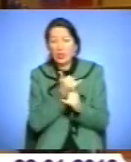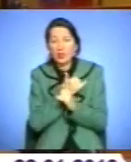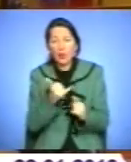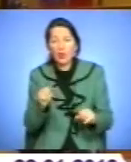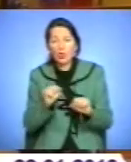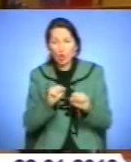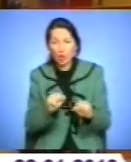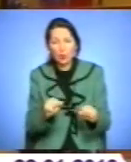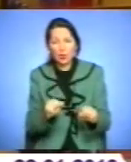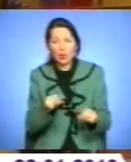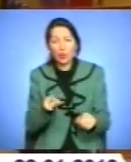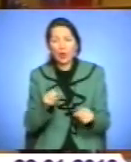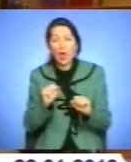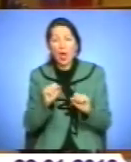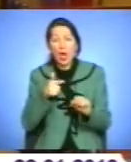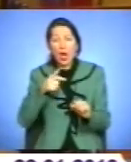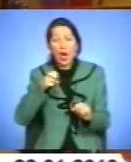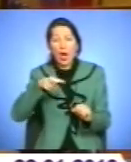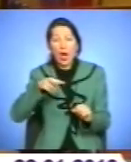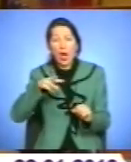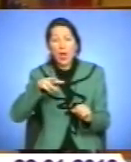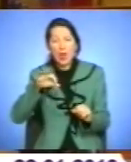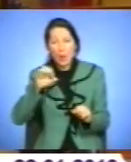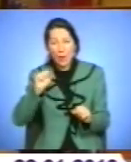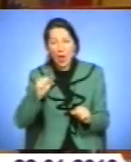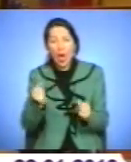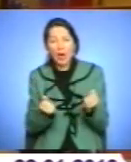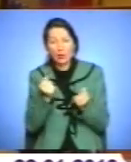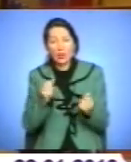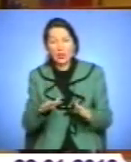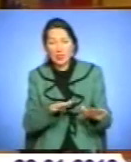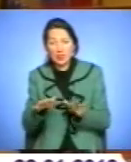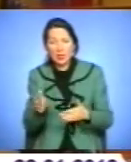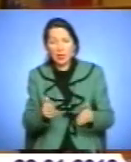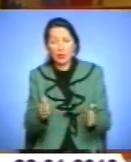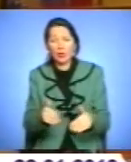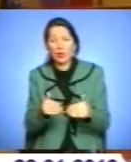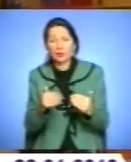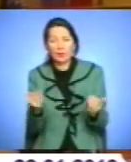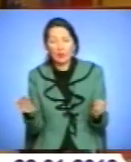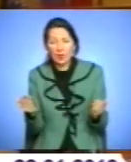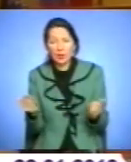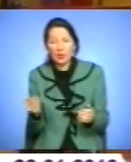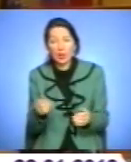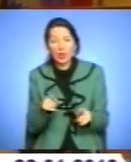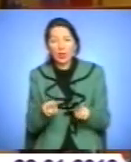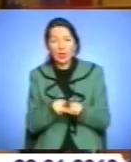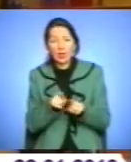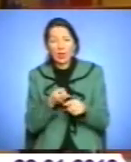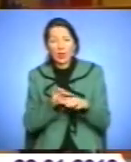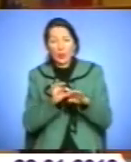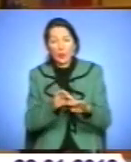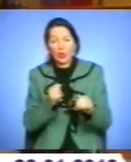відомо, що гальмовна здатність автомобіля на слизькій дорозі збільшується, і однозначно це призведе